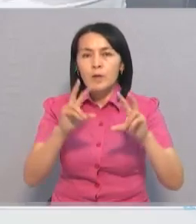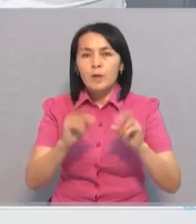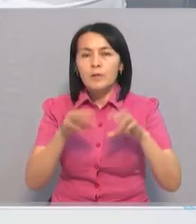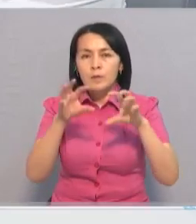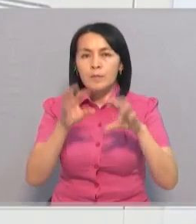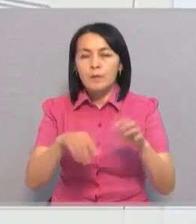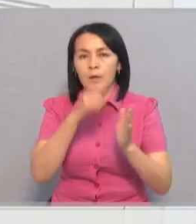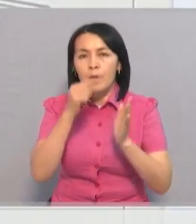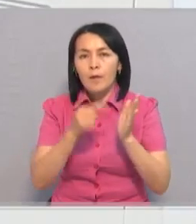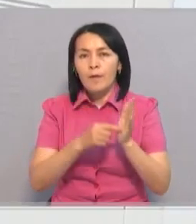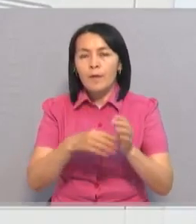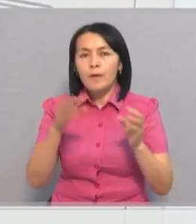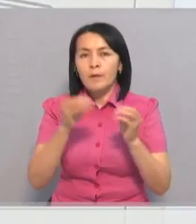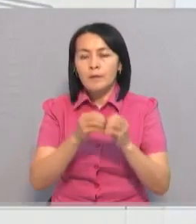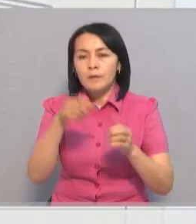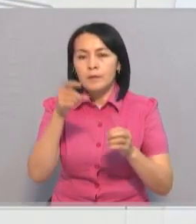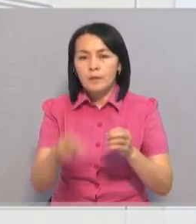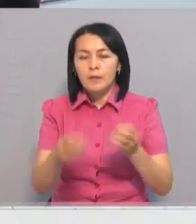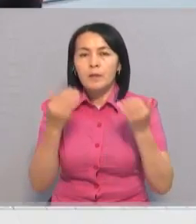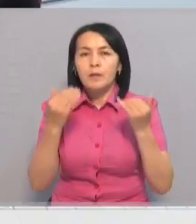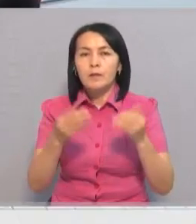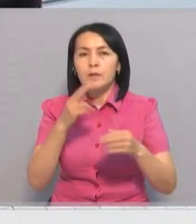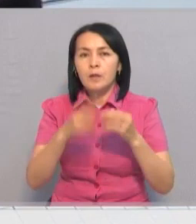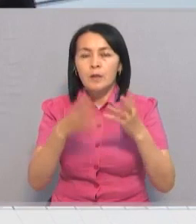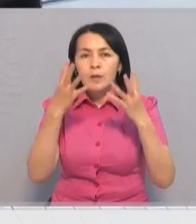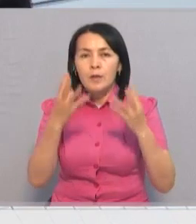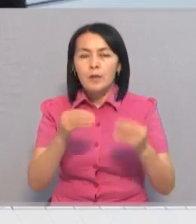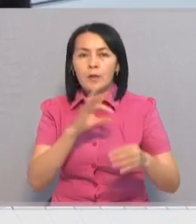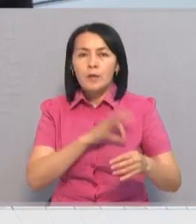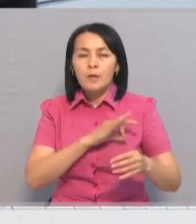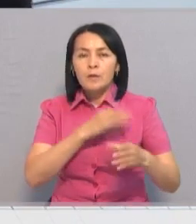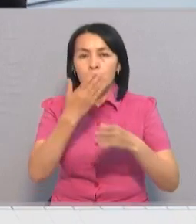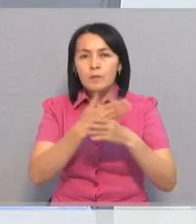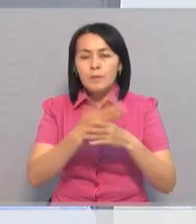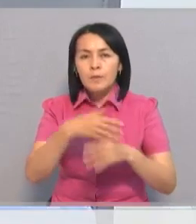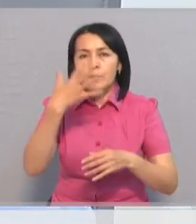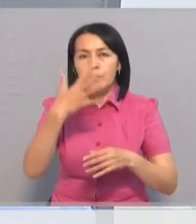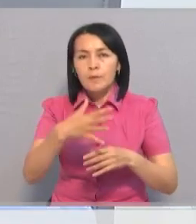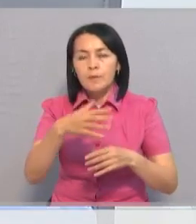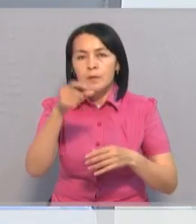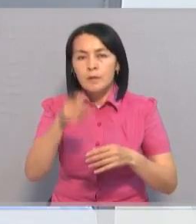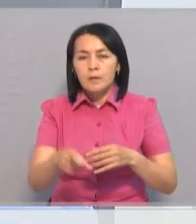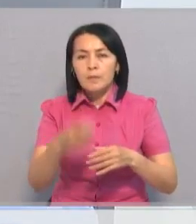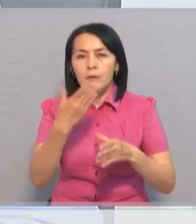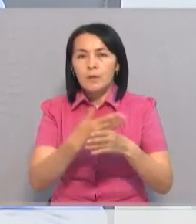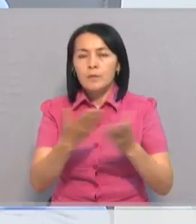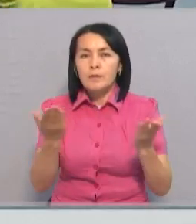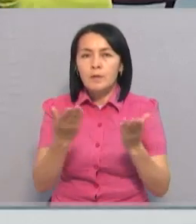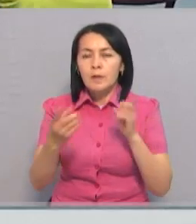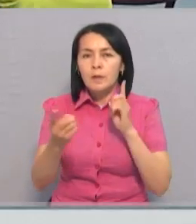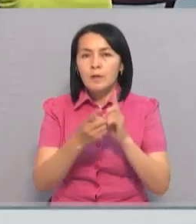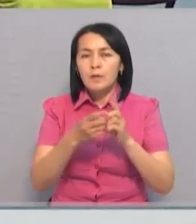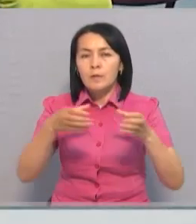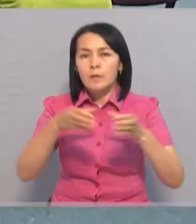правовым вопросам приняли 10 горожан. К концу дня юристы рассчитывают помочь почти 50 посетителям. Такие приемы